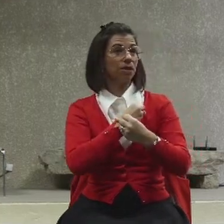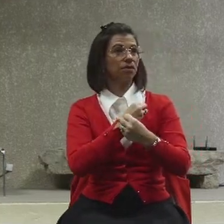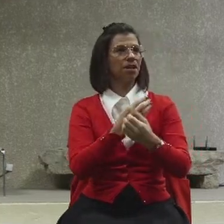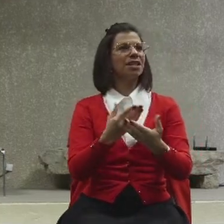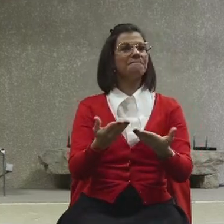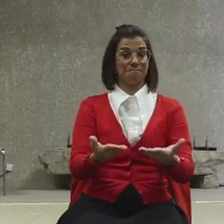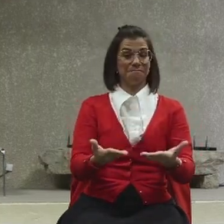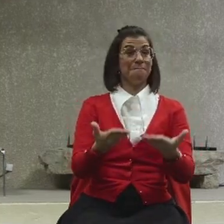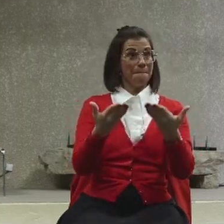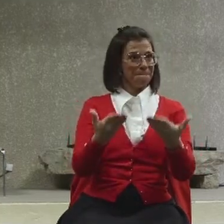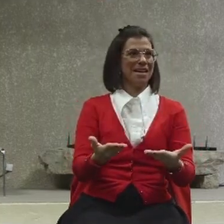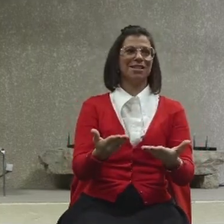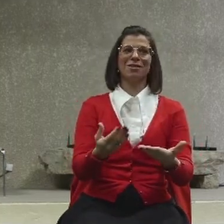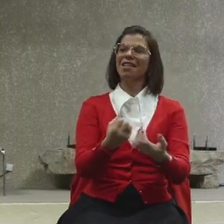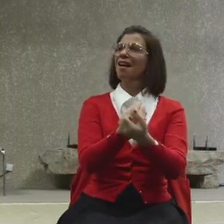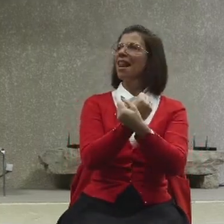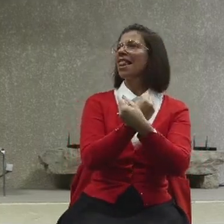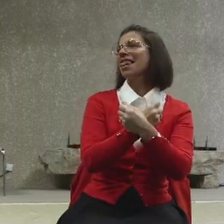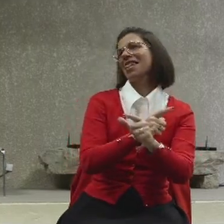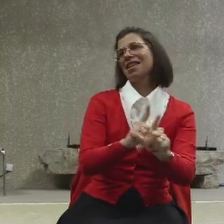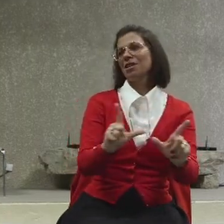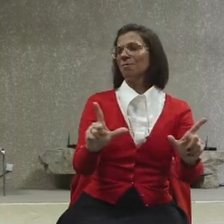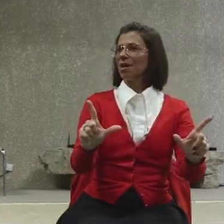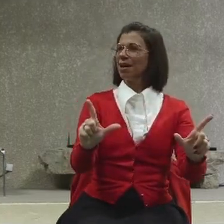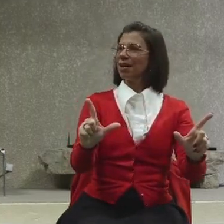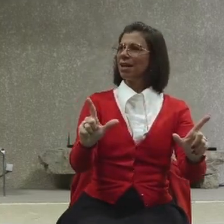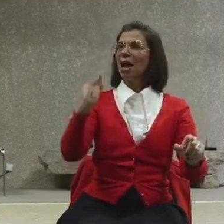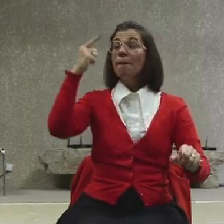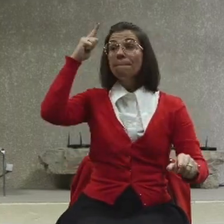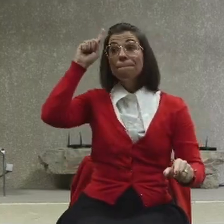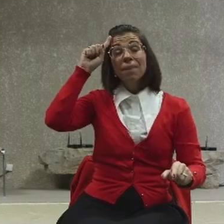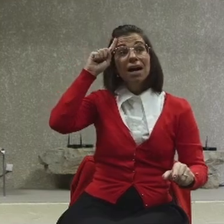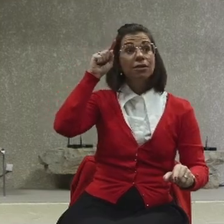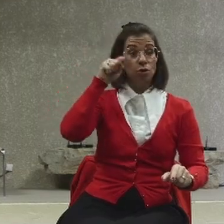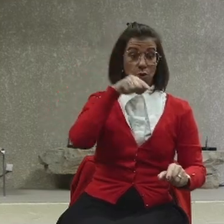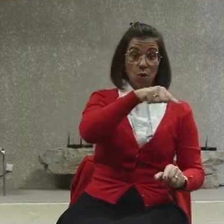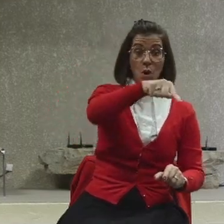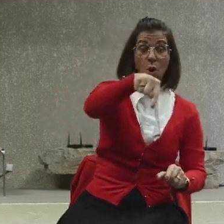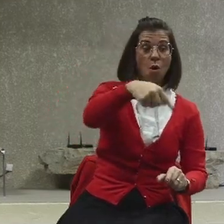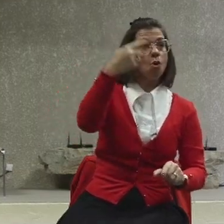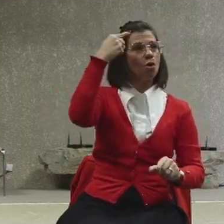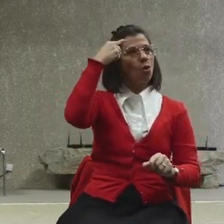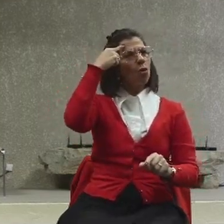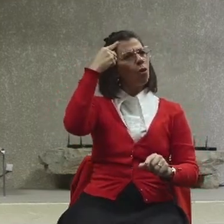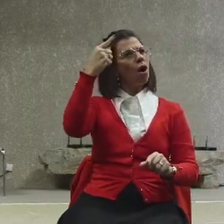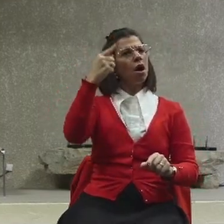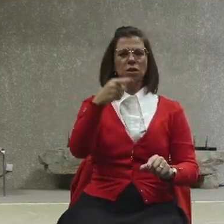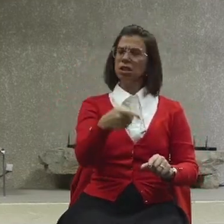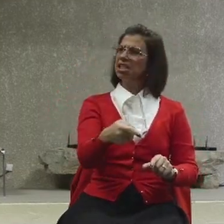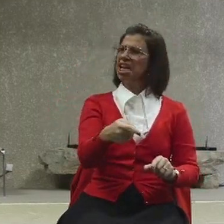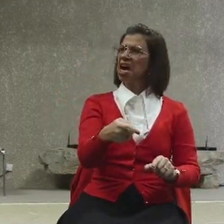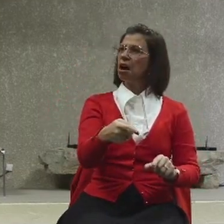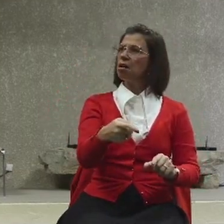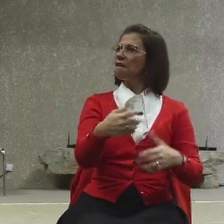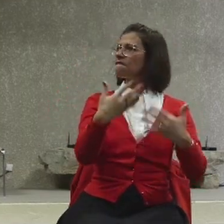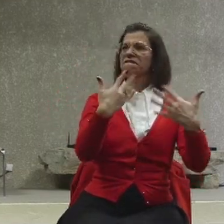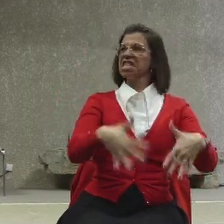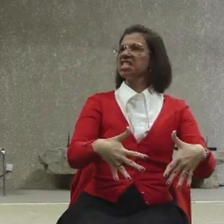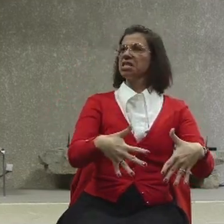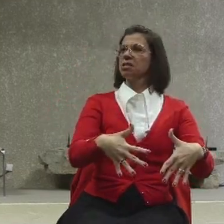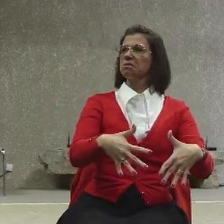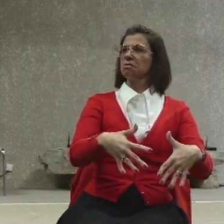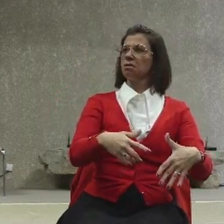Calvaire, Dieu refait cette image à l'image de Dieu, créée selon Dieu, à